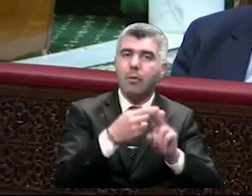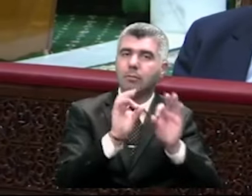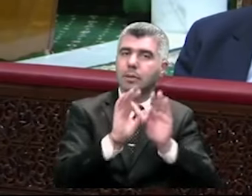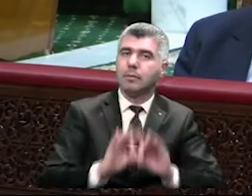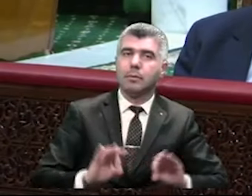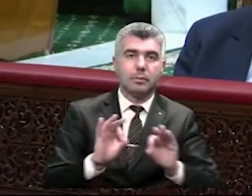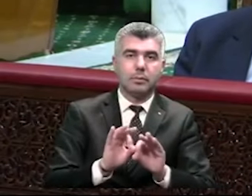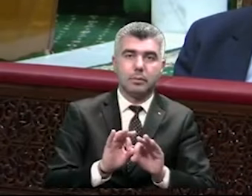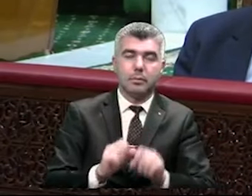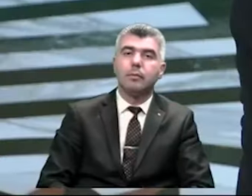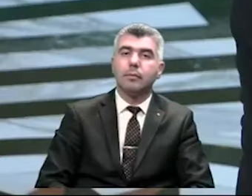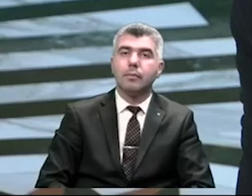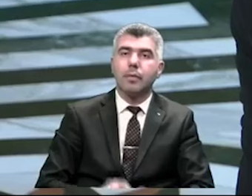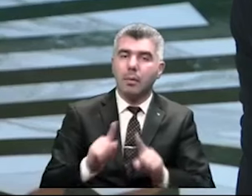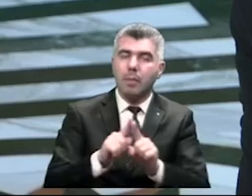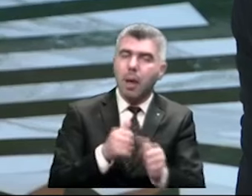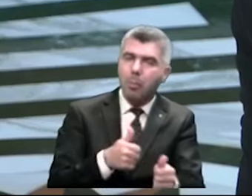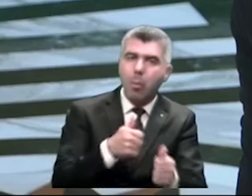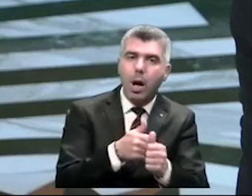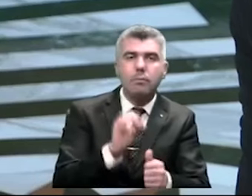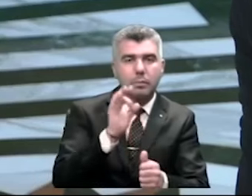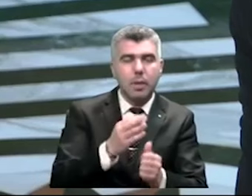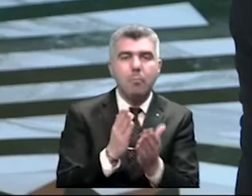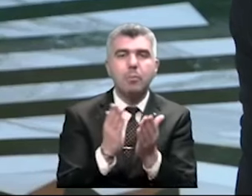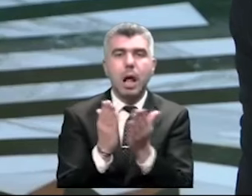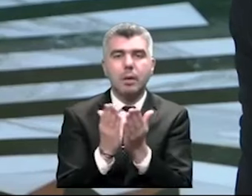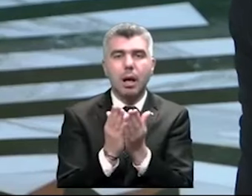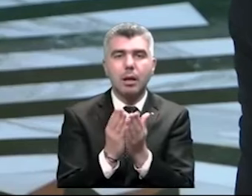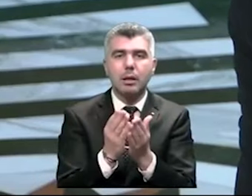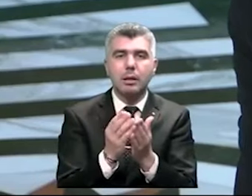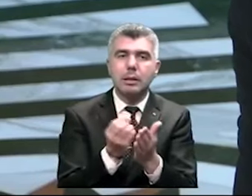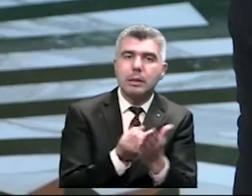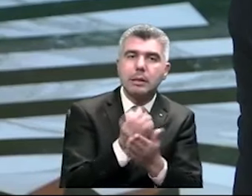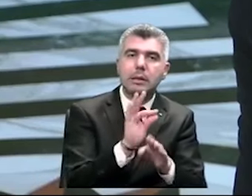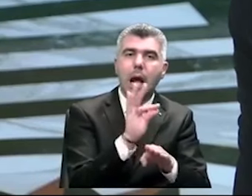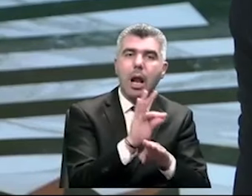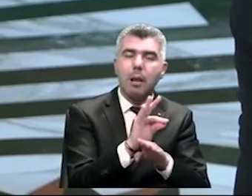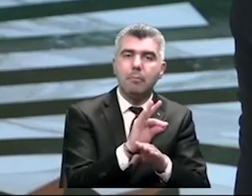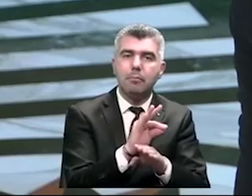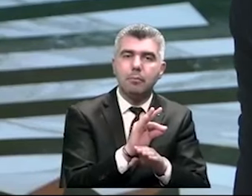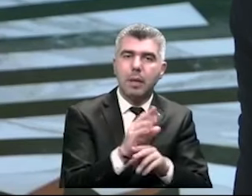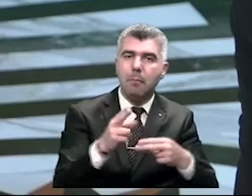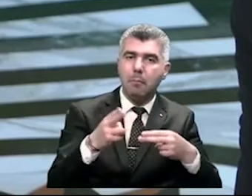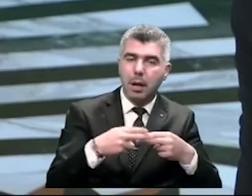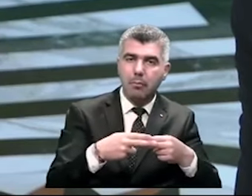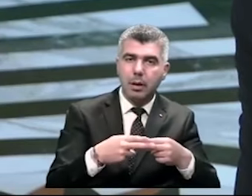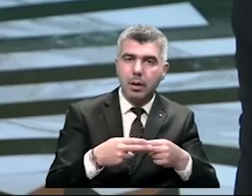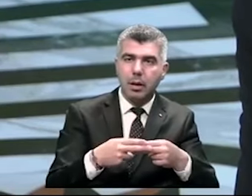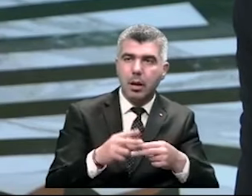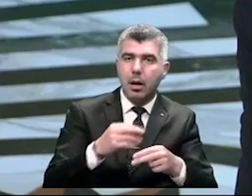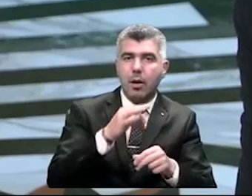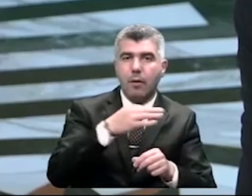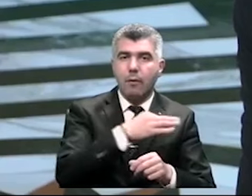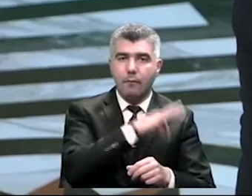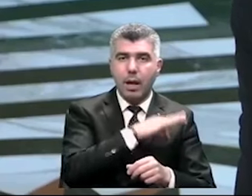وباش ما كان الحال احنا تواكب المؤسسه ديال التعليم والهدف ديالنا ماشي هو نسقط الناس باش ماخدوش